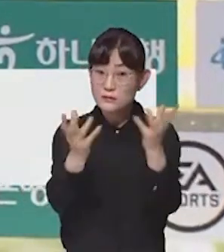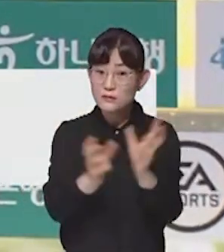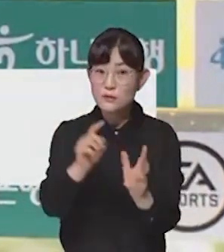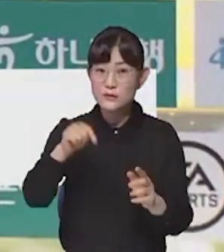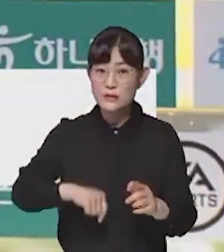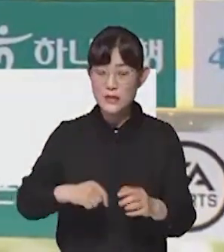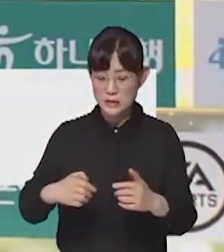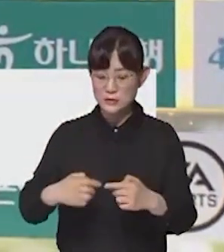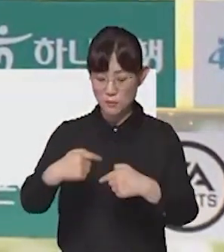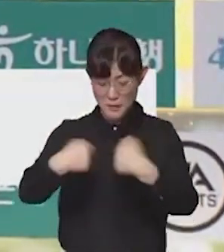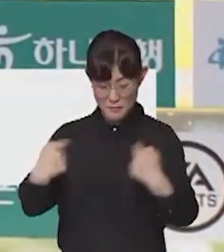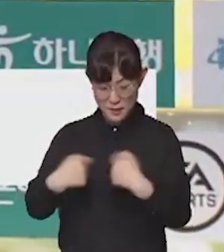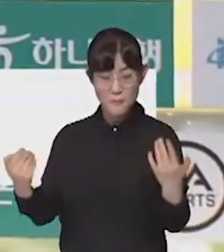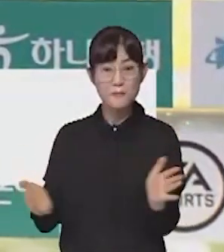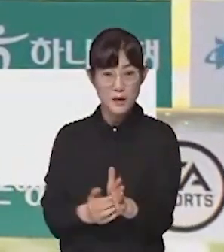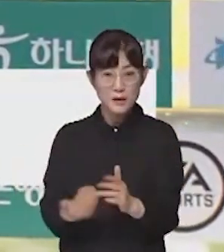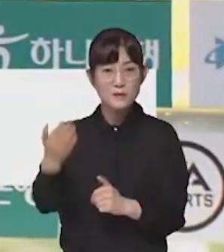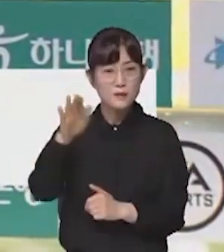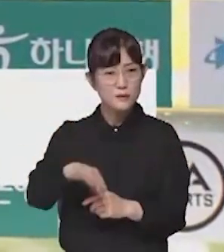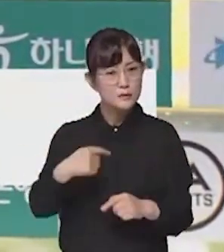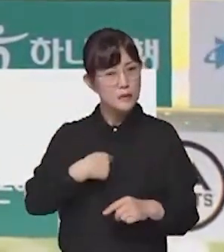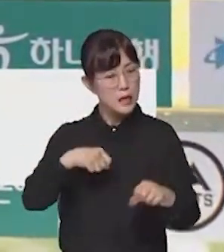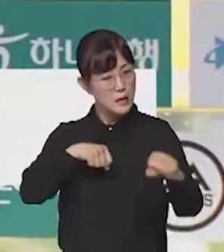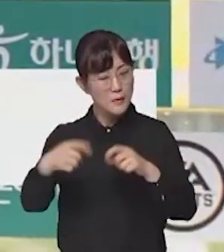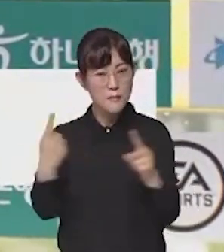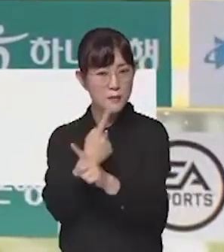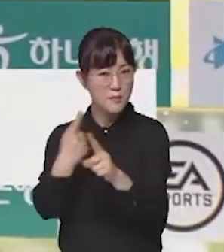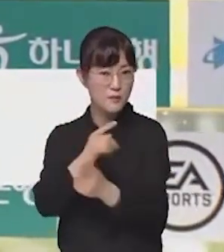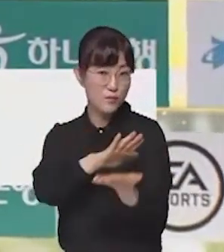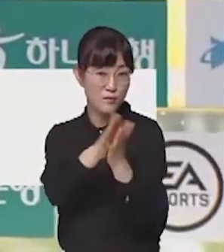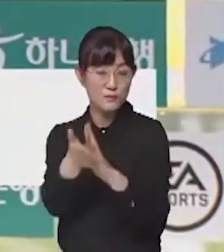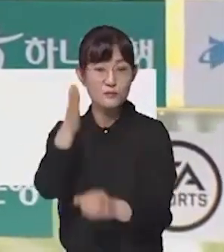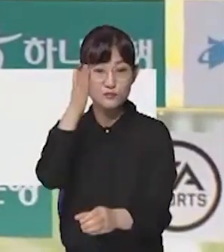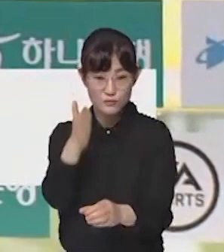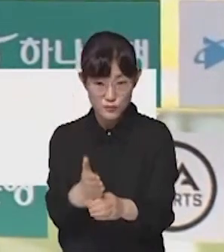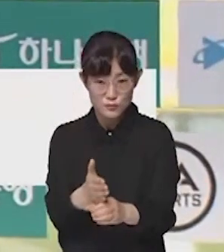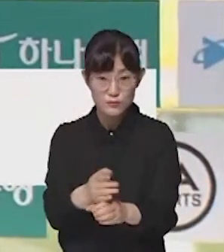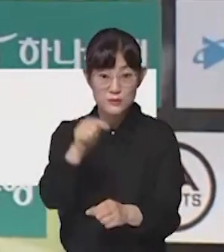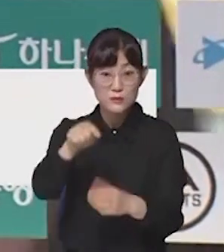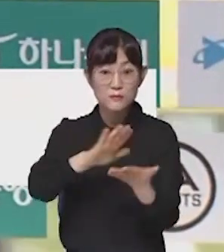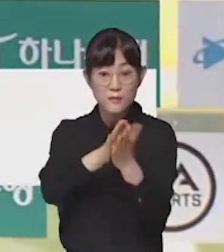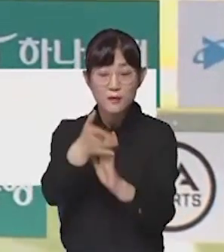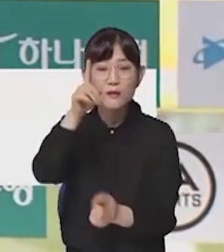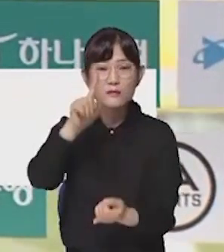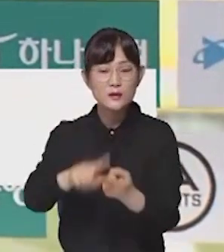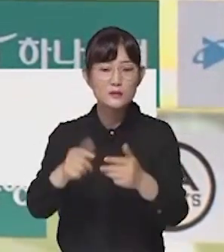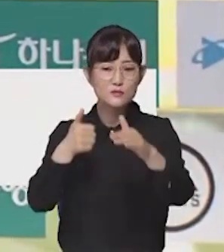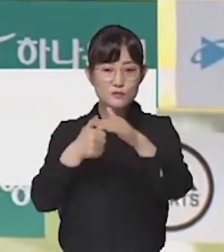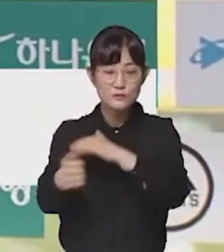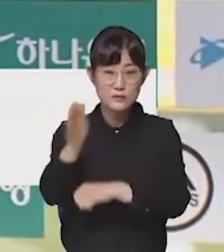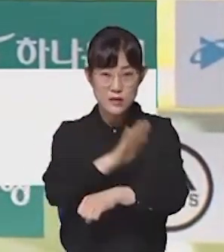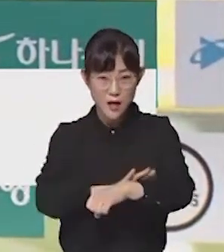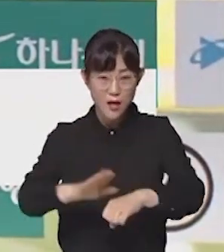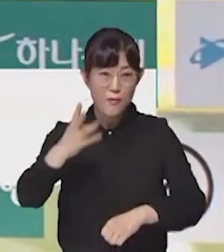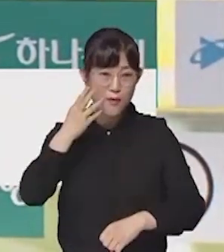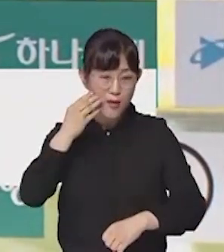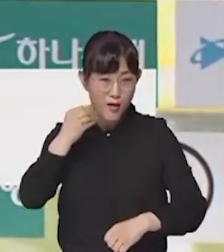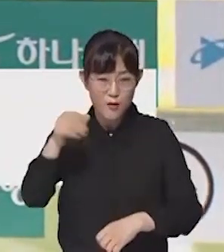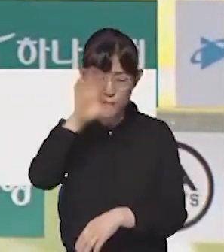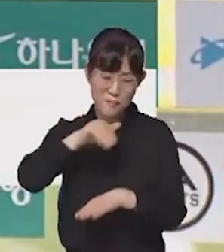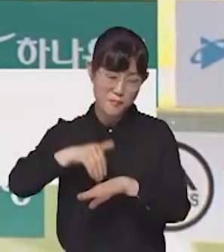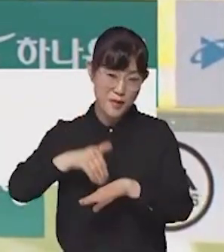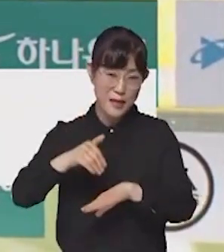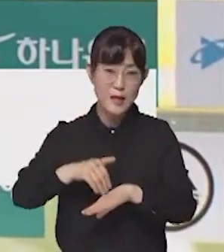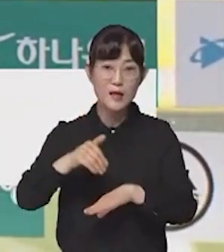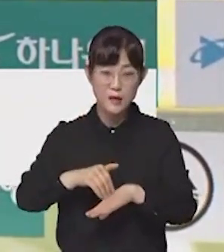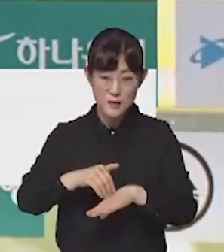분석을 한 것 같아서 저희가 좀 변화를 가져가는 중이었거든요. 그런 변화에 대해서 선수들이 좀 잘 운동장에서 이행을